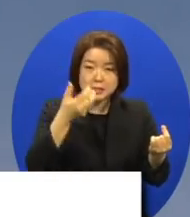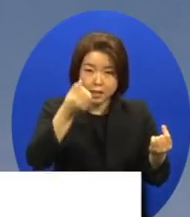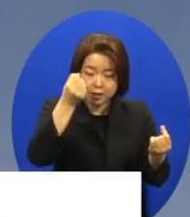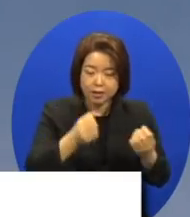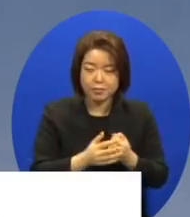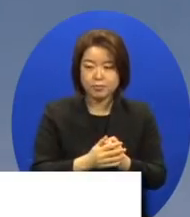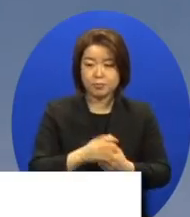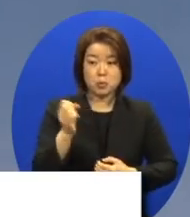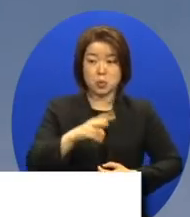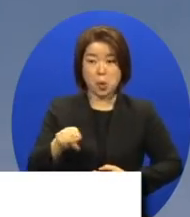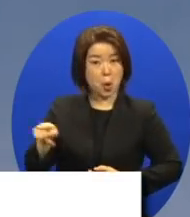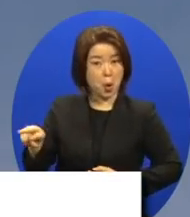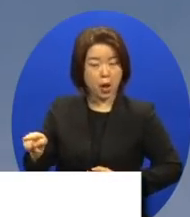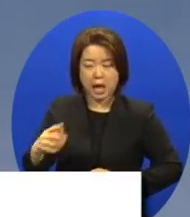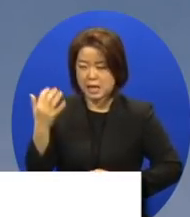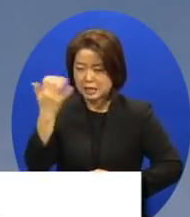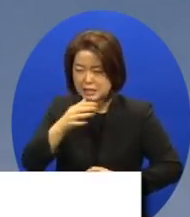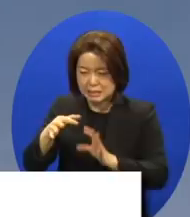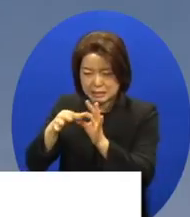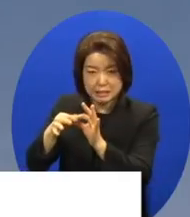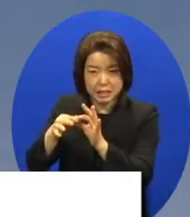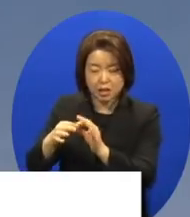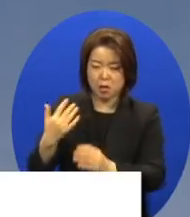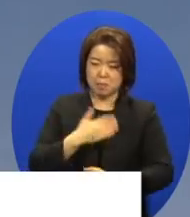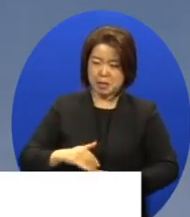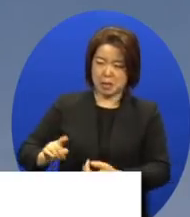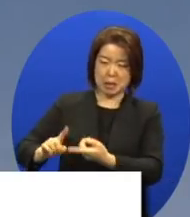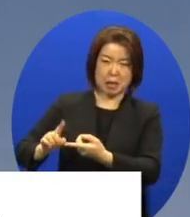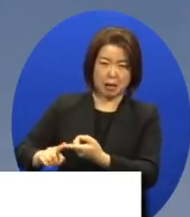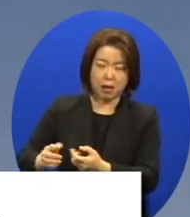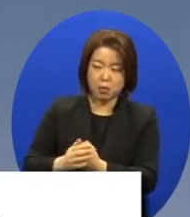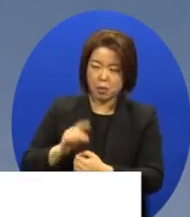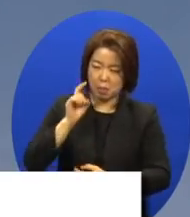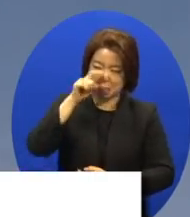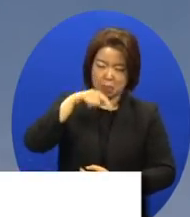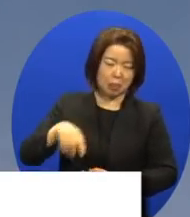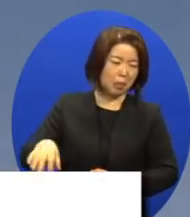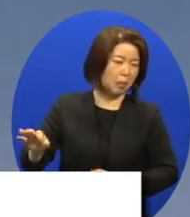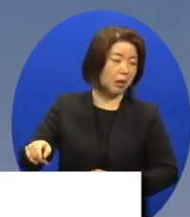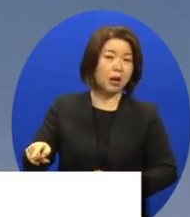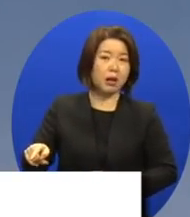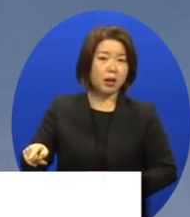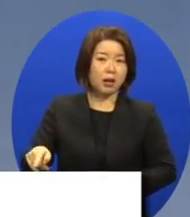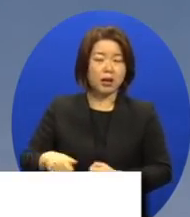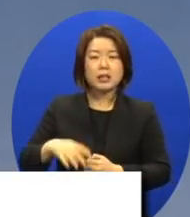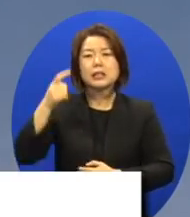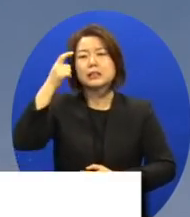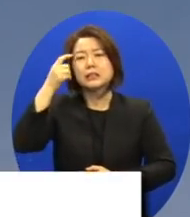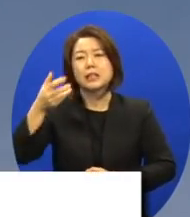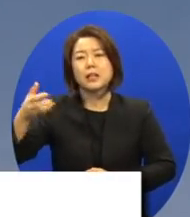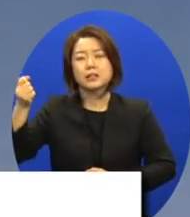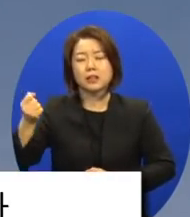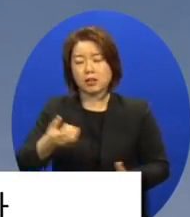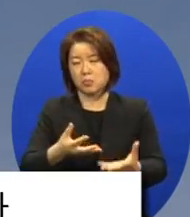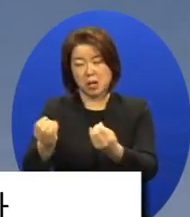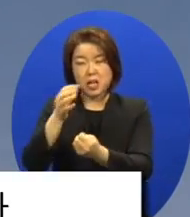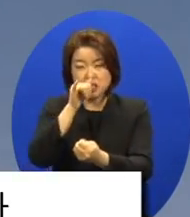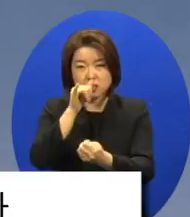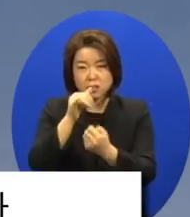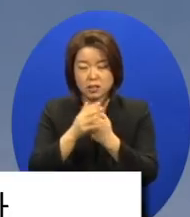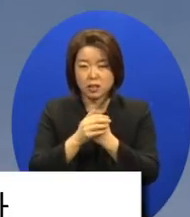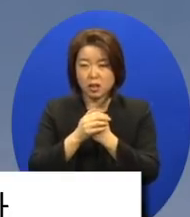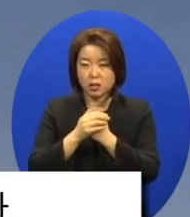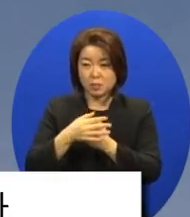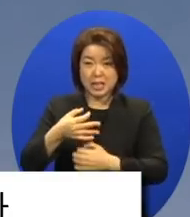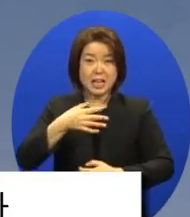성생활 같은 것은 아주 육신적 이고 더러운 것이라고 그렇게 생각하는 사람들이 있었습니다 금 6주